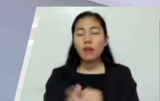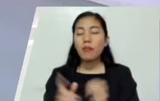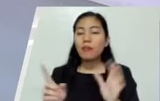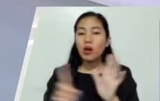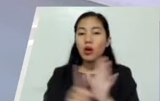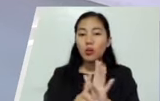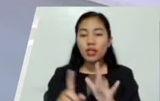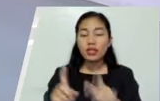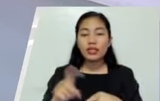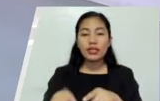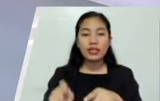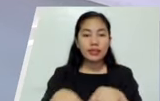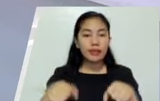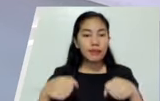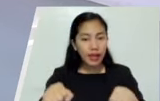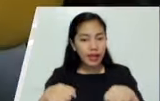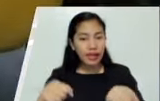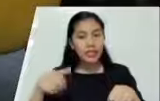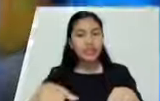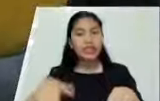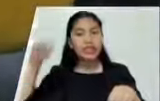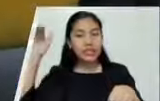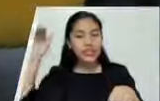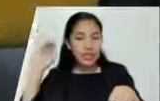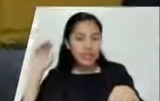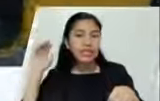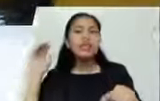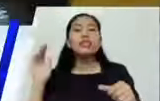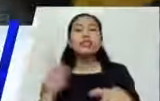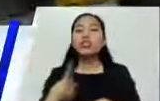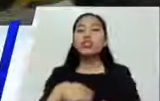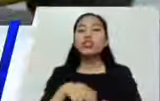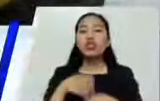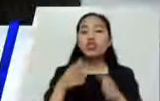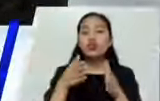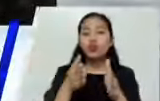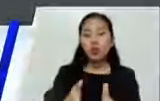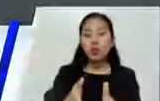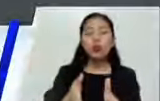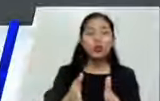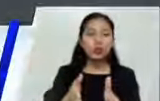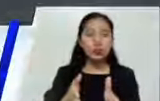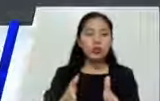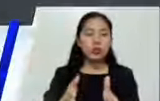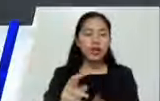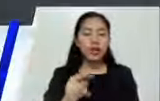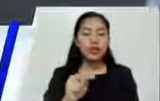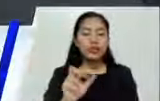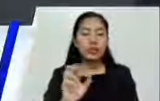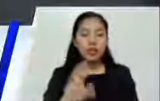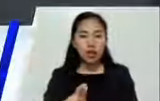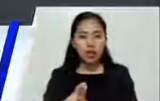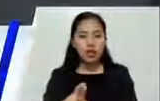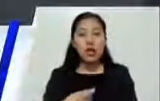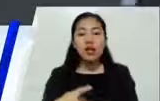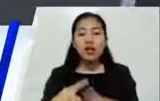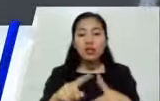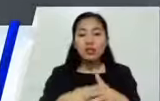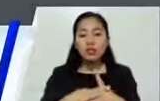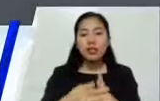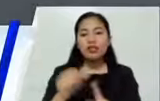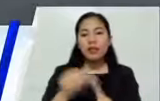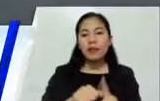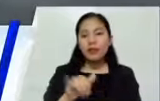roads sa Metro Manila. Base po yan sa naging konsultasyon ng MMDA sa mga stakeholder kasabay ng pagbuo sa